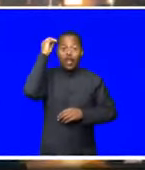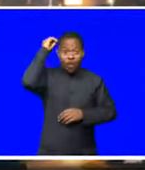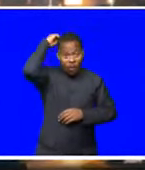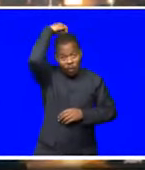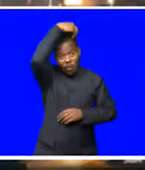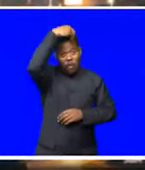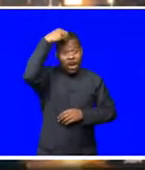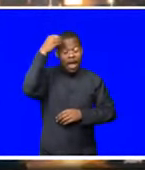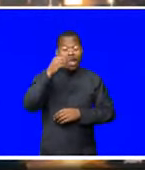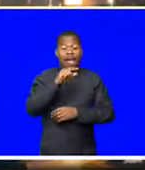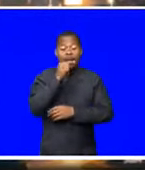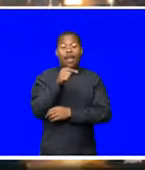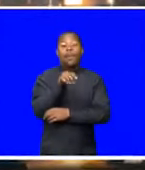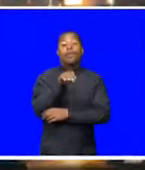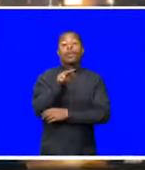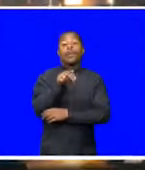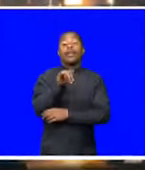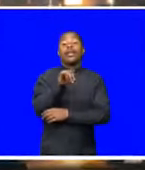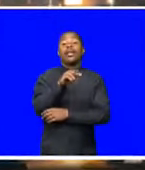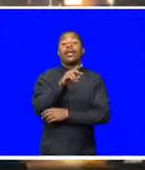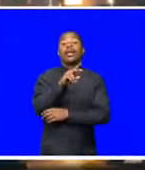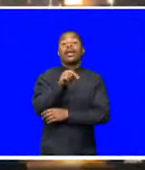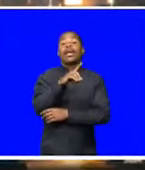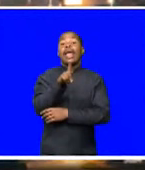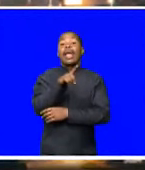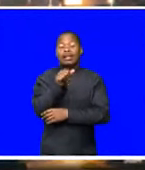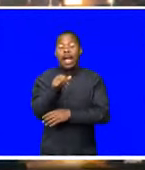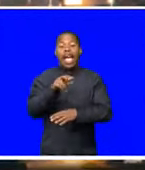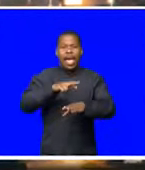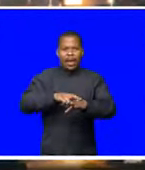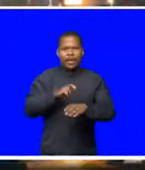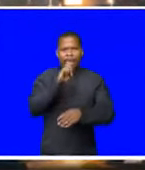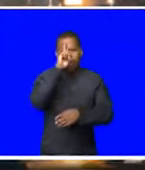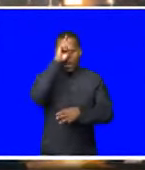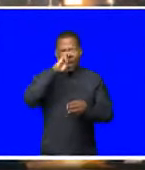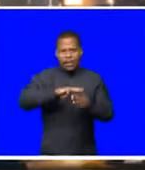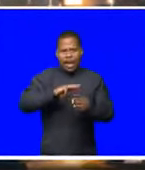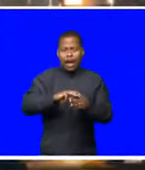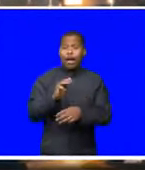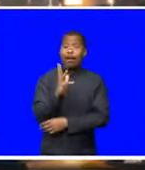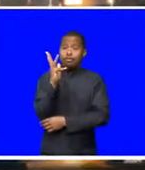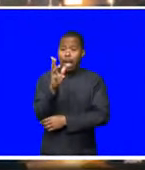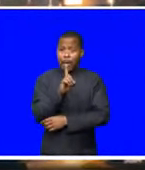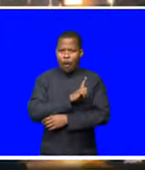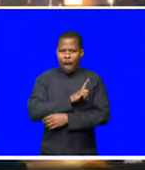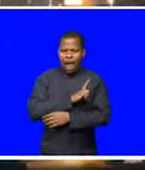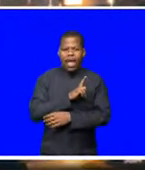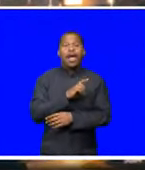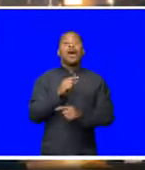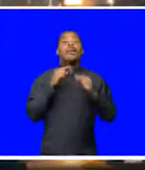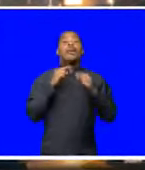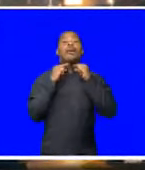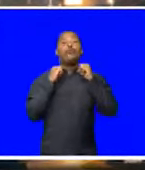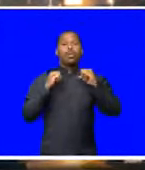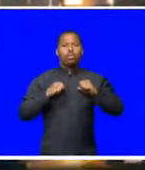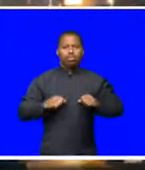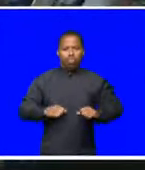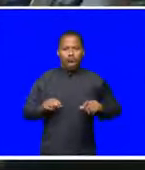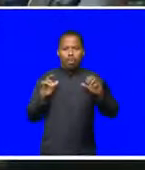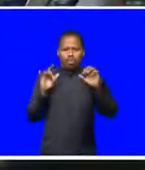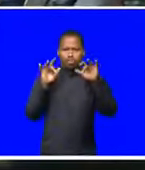uphefumule ngeliphimbo lenduna Themba Gininza ngesikhathi bafundisi bashata andla ngemuva kokuthi difike emaphethelweni tinkonzo liphasika